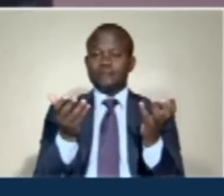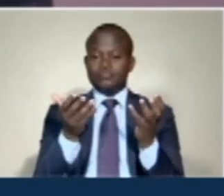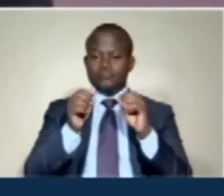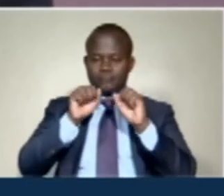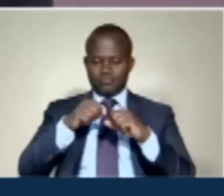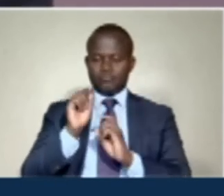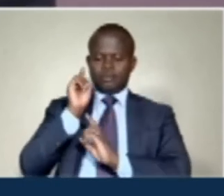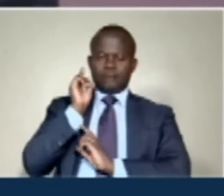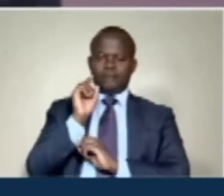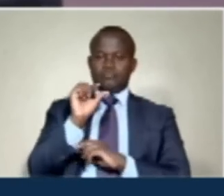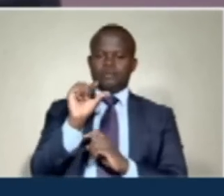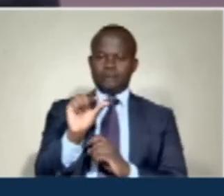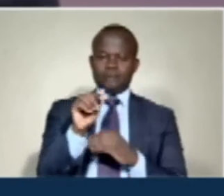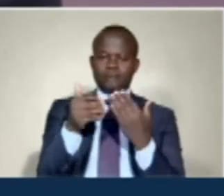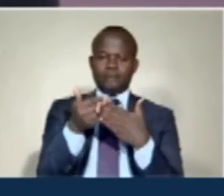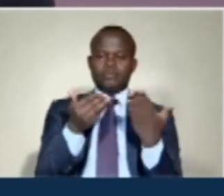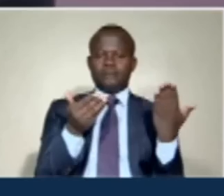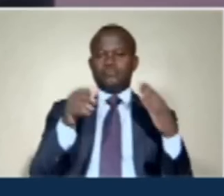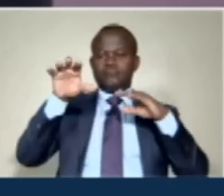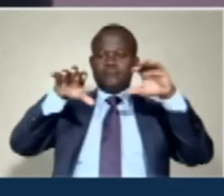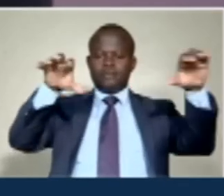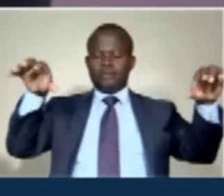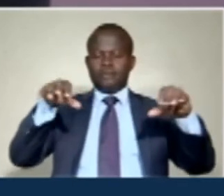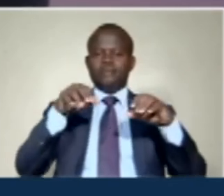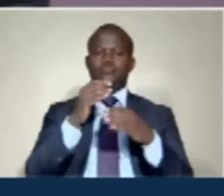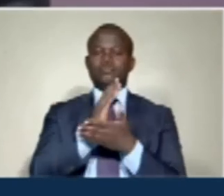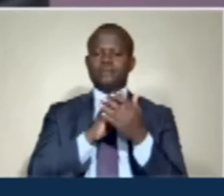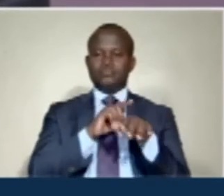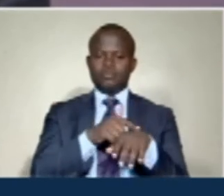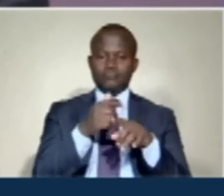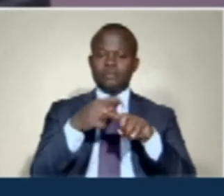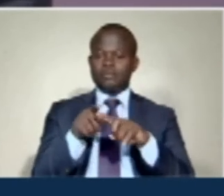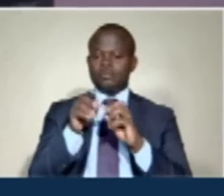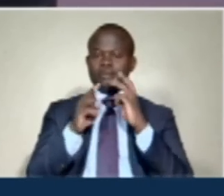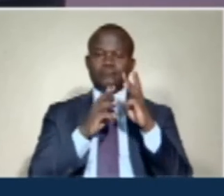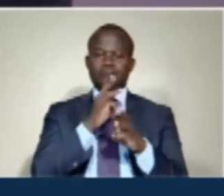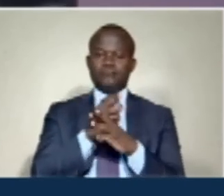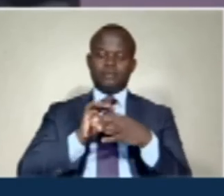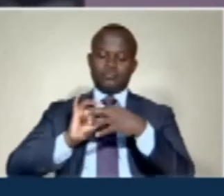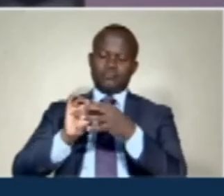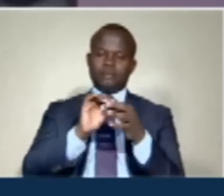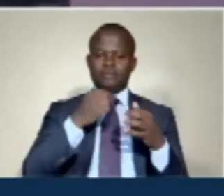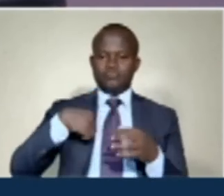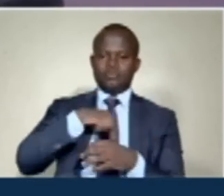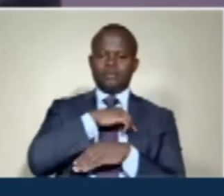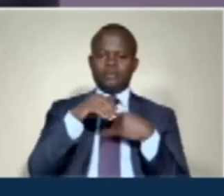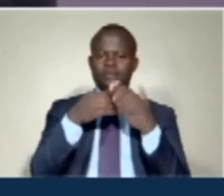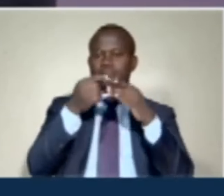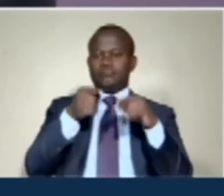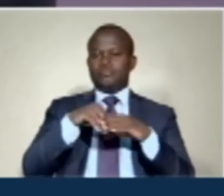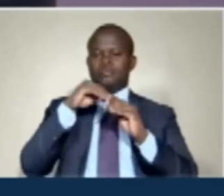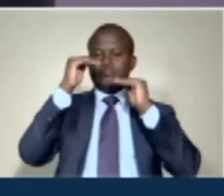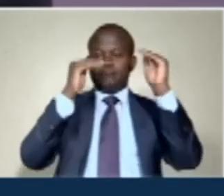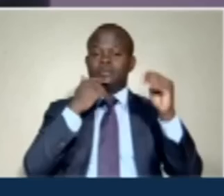kuba umutekano muke mu bice bimwe na bimwe by'isi. Ubufatanye bwacu rero bwaje mu rwego rwo